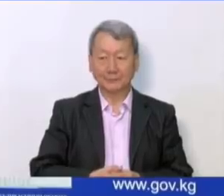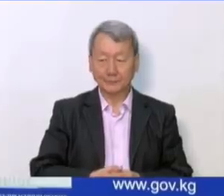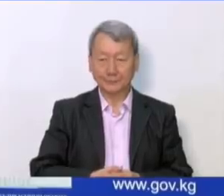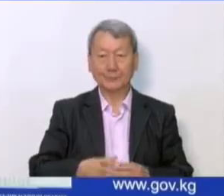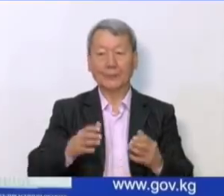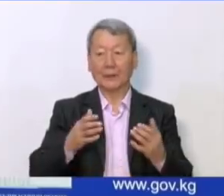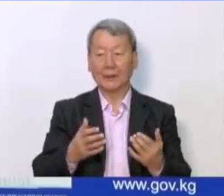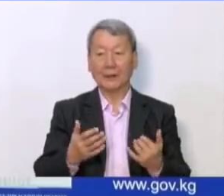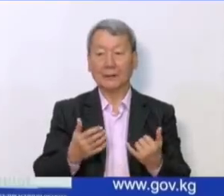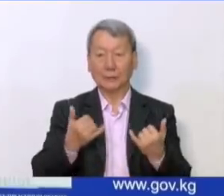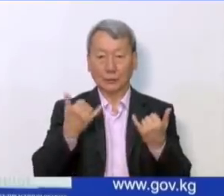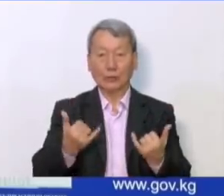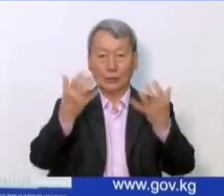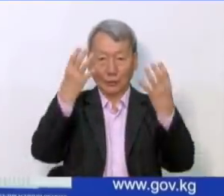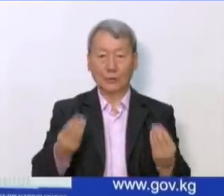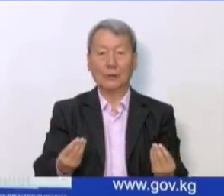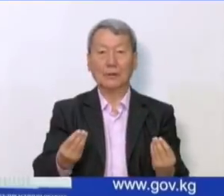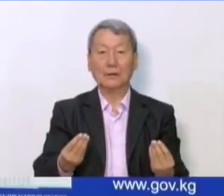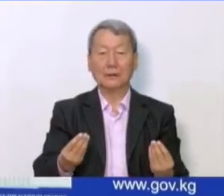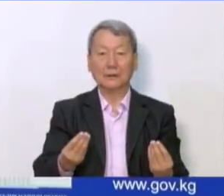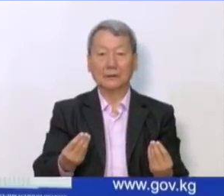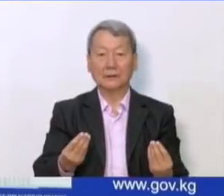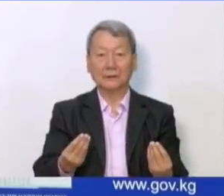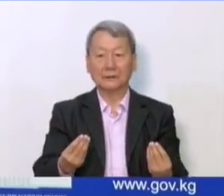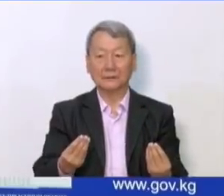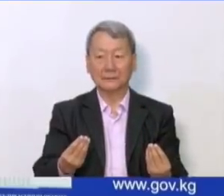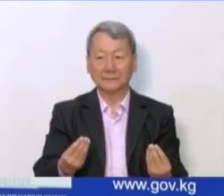Ошентип бүгүнкү күндө